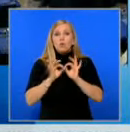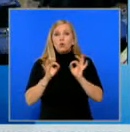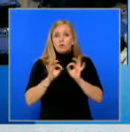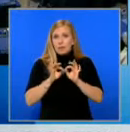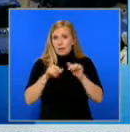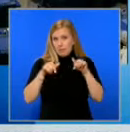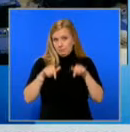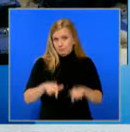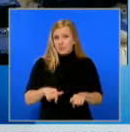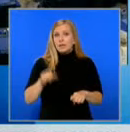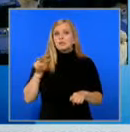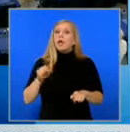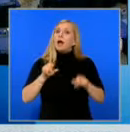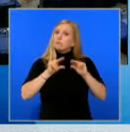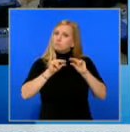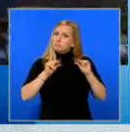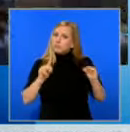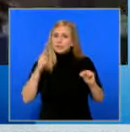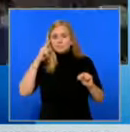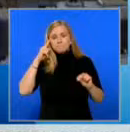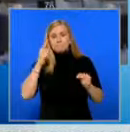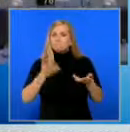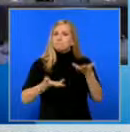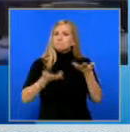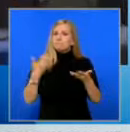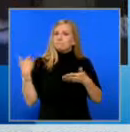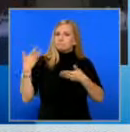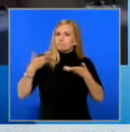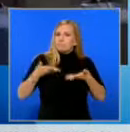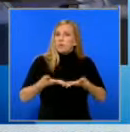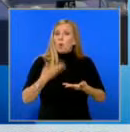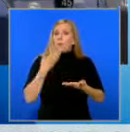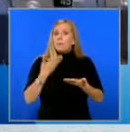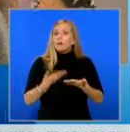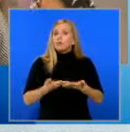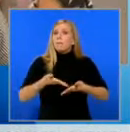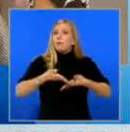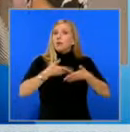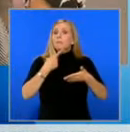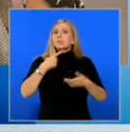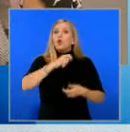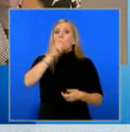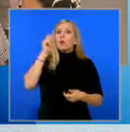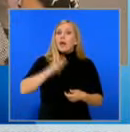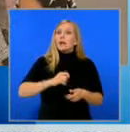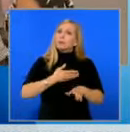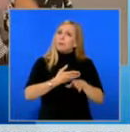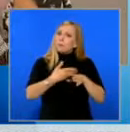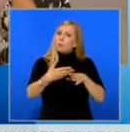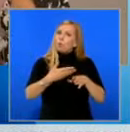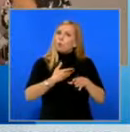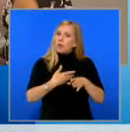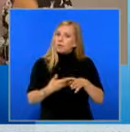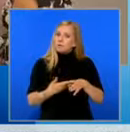епей комисия тя направи равносметка на направеното и обеща подкрепата за украйна да продължи друга